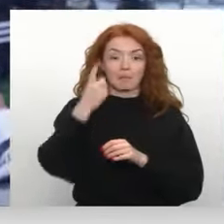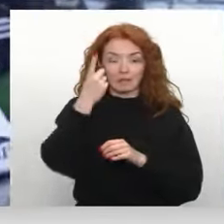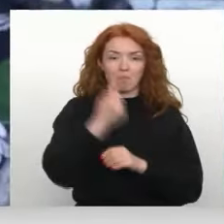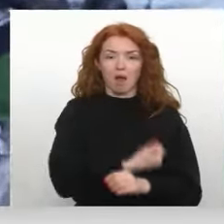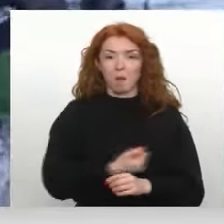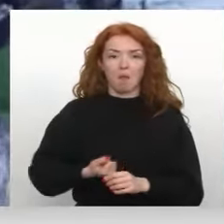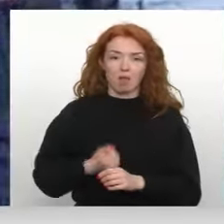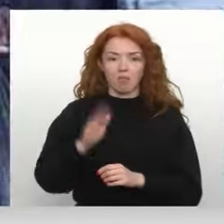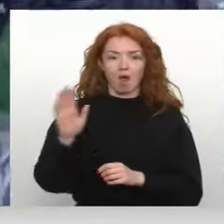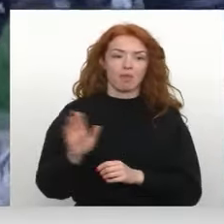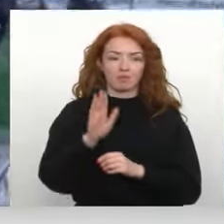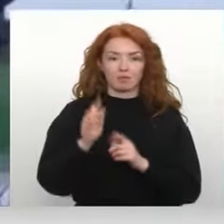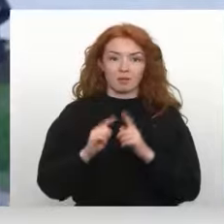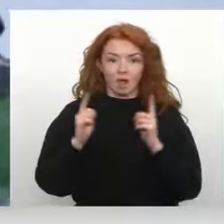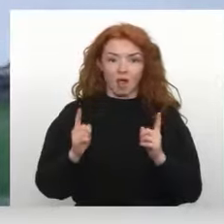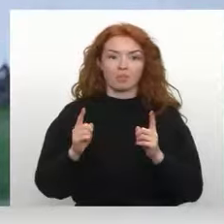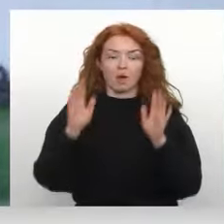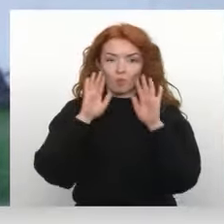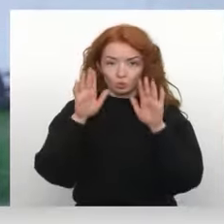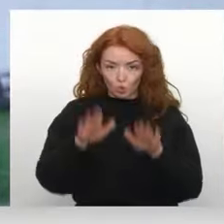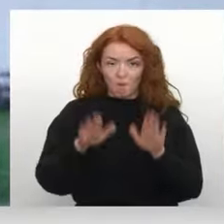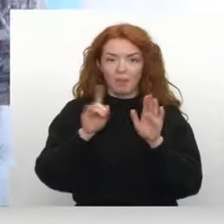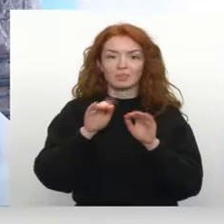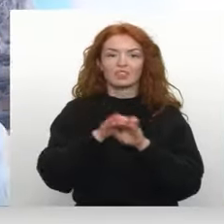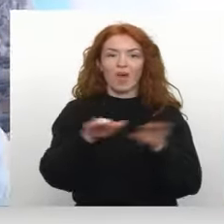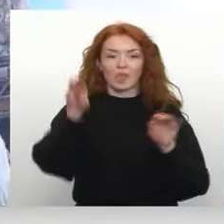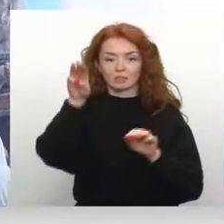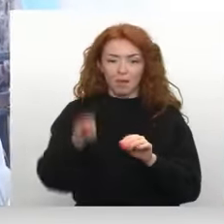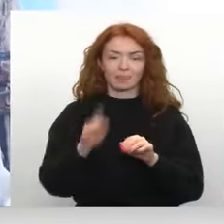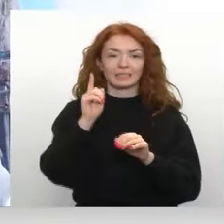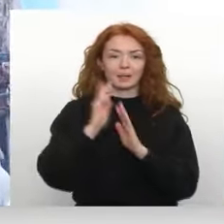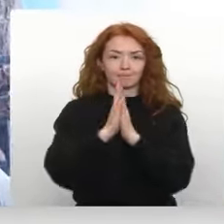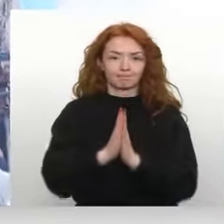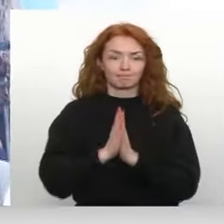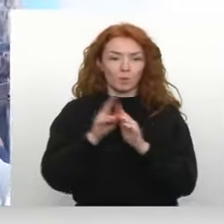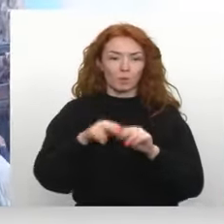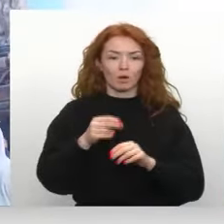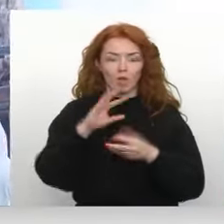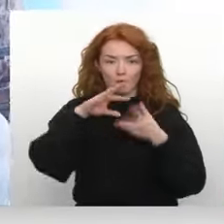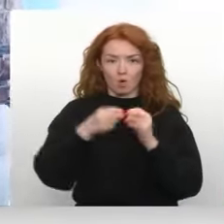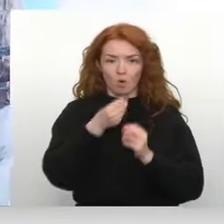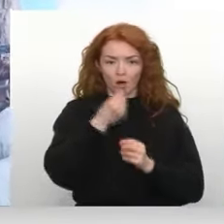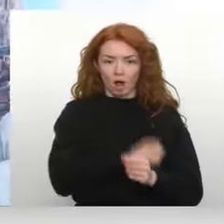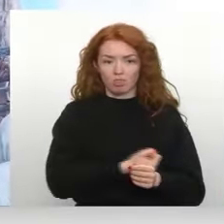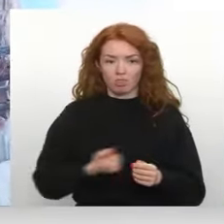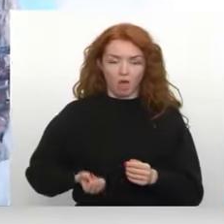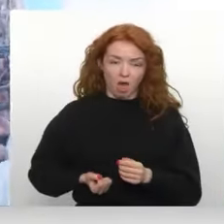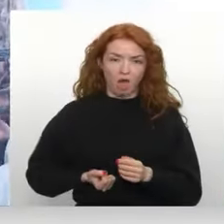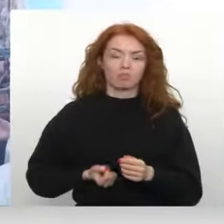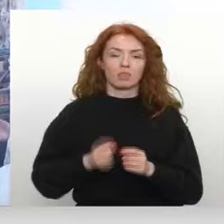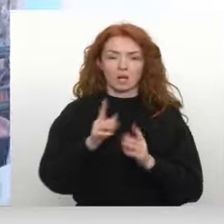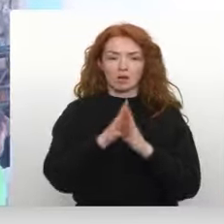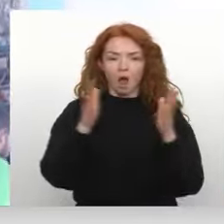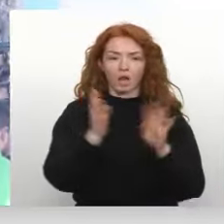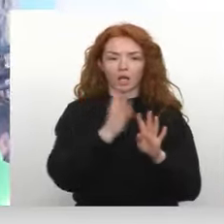diena musulmaņu pasaulē svētais mēnesis kad nodoties lūgšanām un ievērot gavēni gazā rafā garas rindas